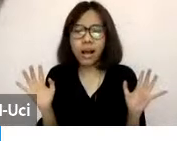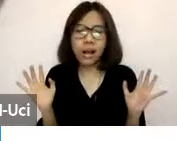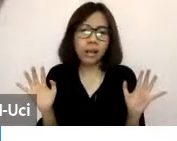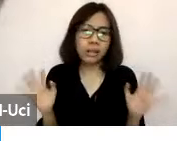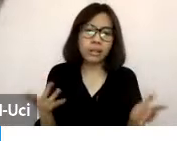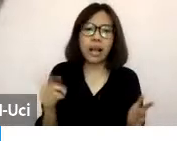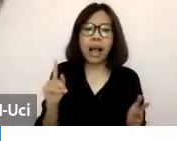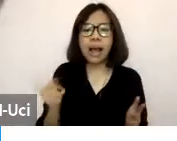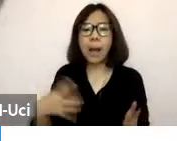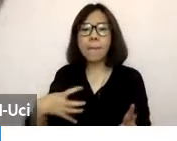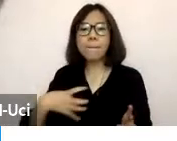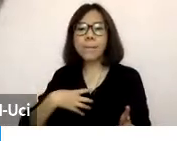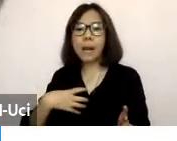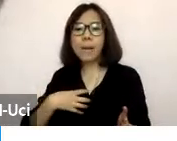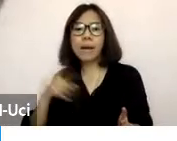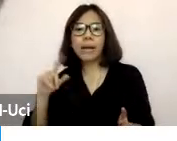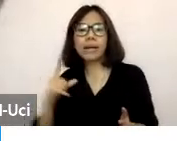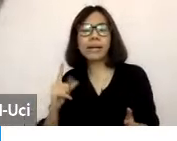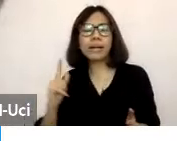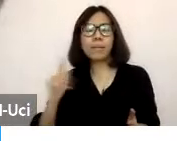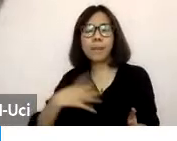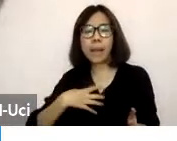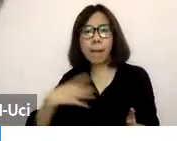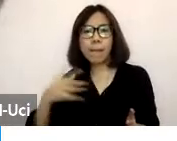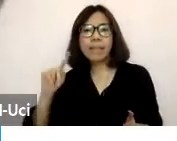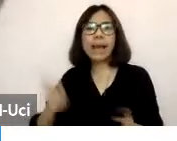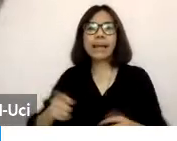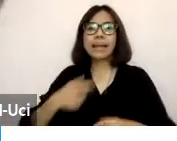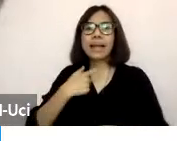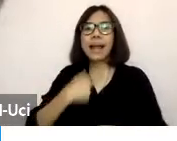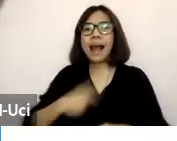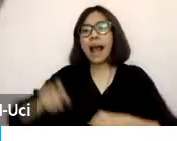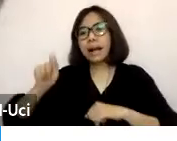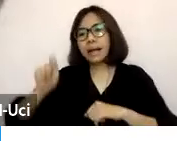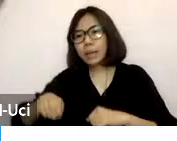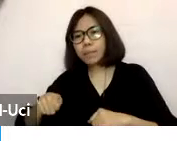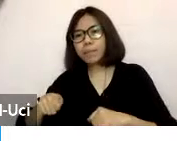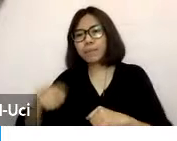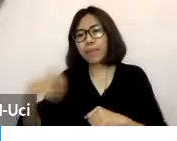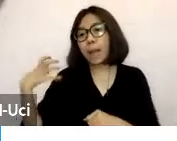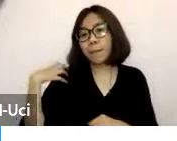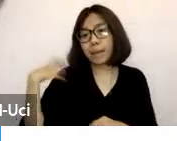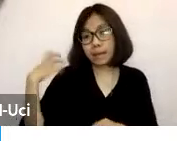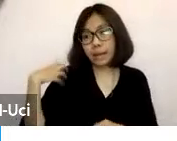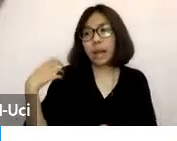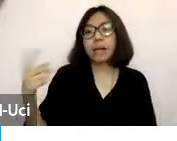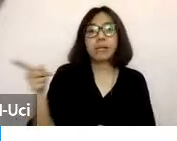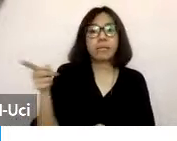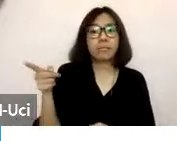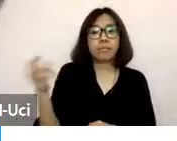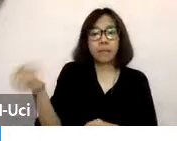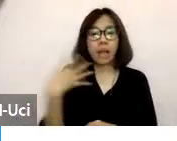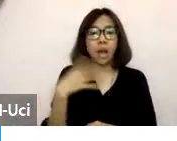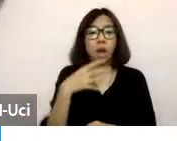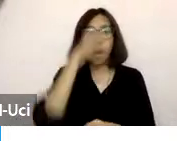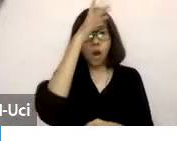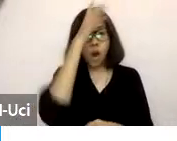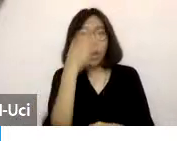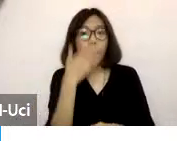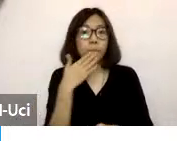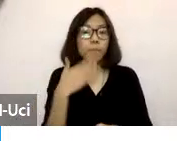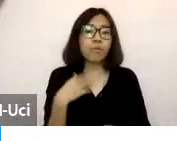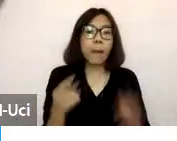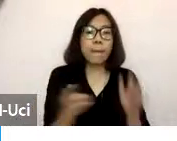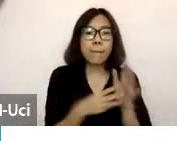mungkin mengutip satu pendapat dari akhirat mereka Serikat yang mantap menyatakan bahwa sebetulnya orang yang ke sengketa itu dia